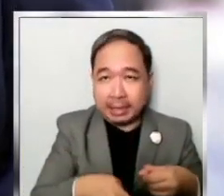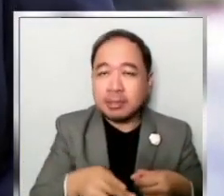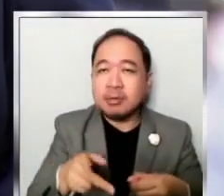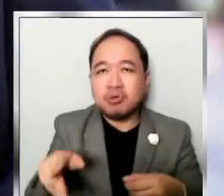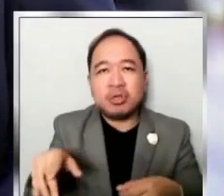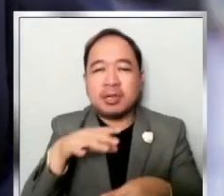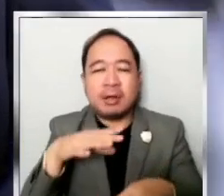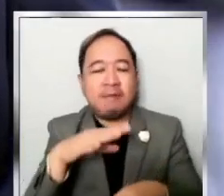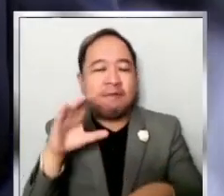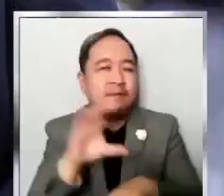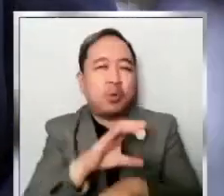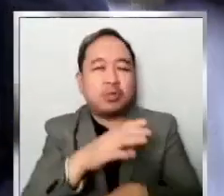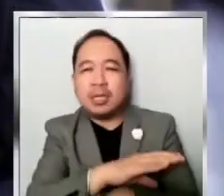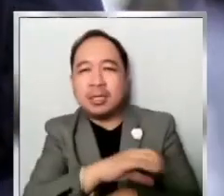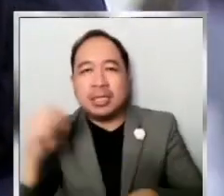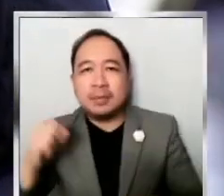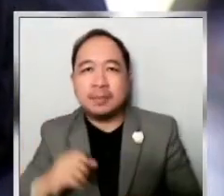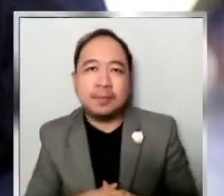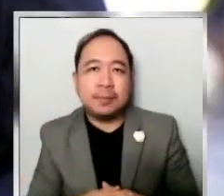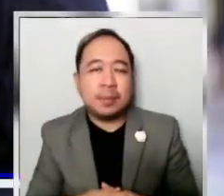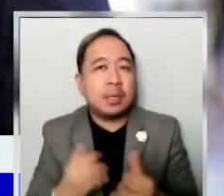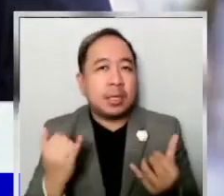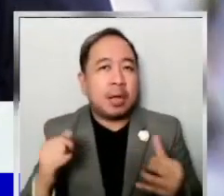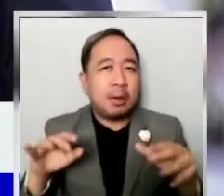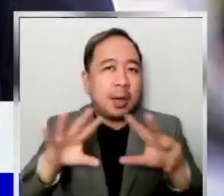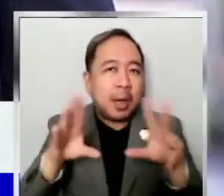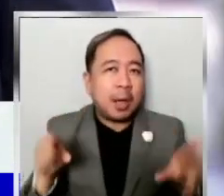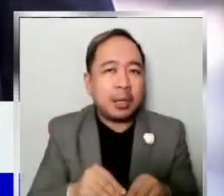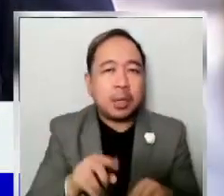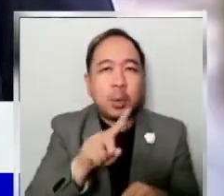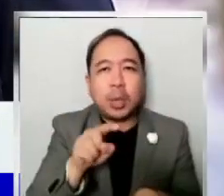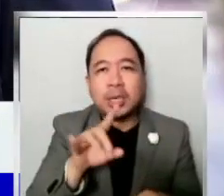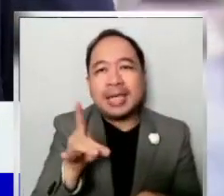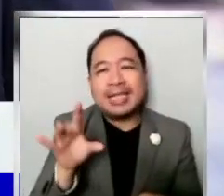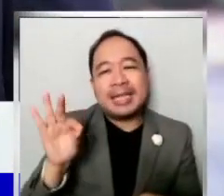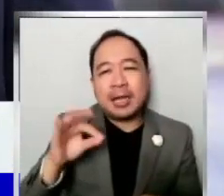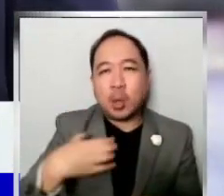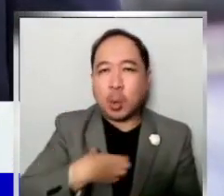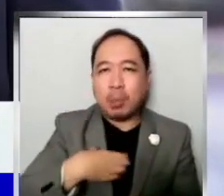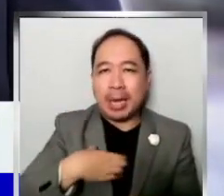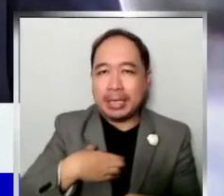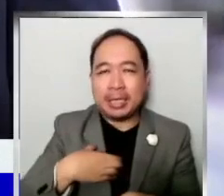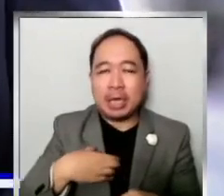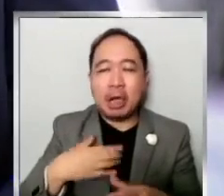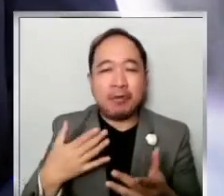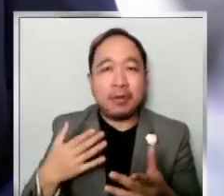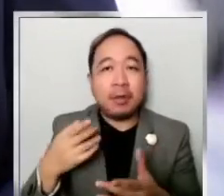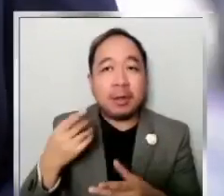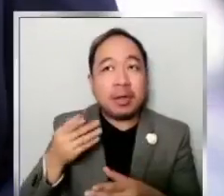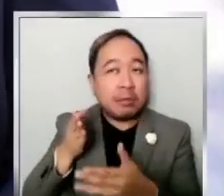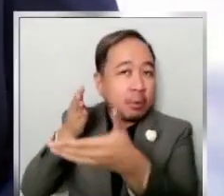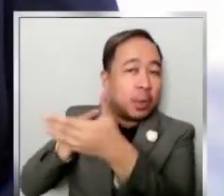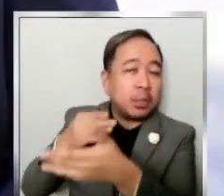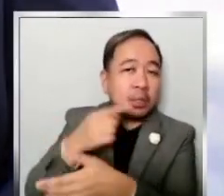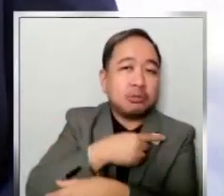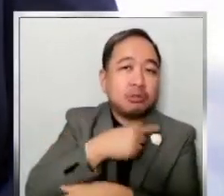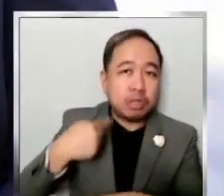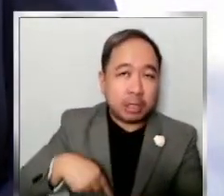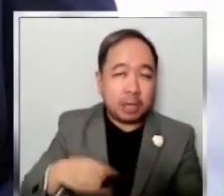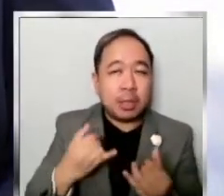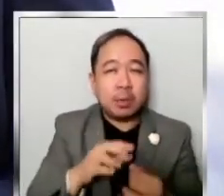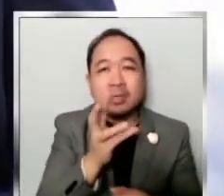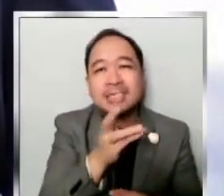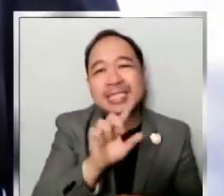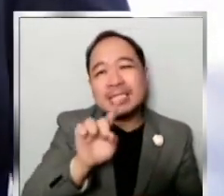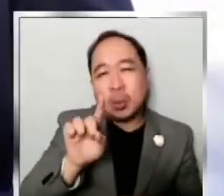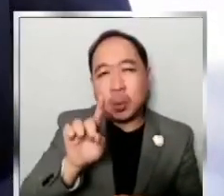at sa 189 ang mga diplomatic protests na naifile ng Pilipinas laban sa China. Sa bilang na yan, 61 na diplomatic protests